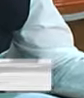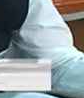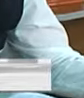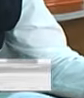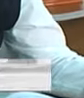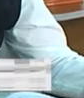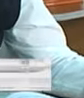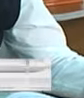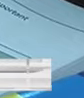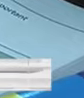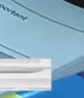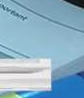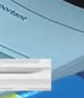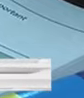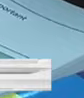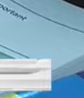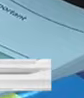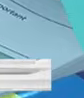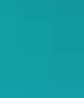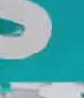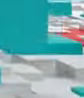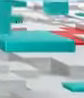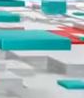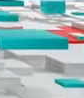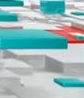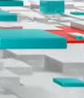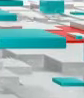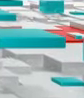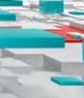винить плохое образование или просто нет желания